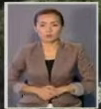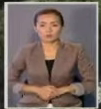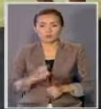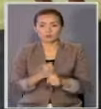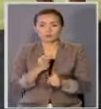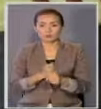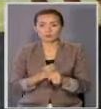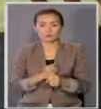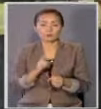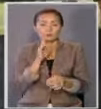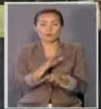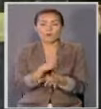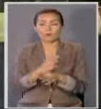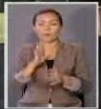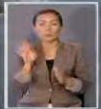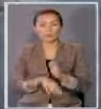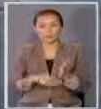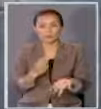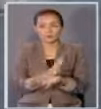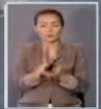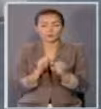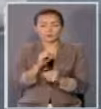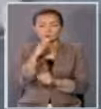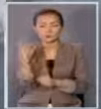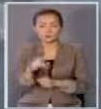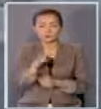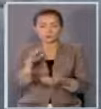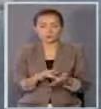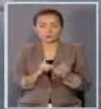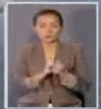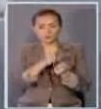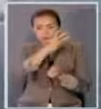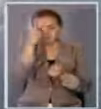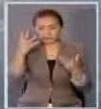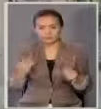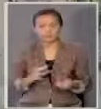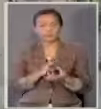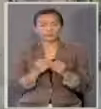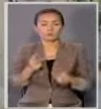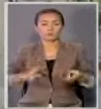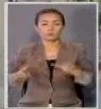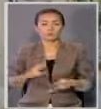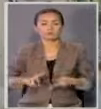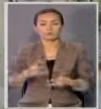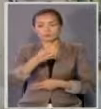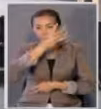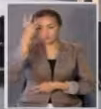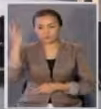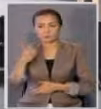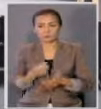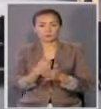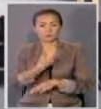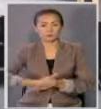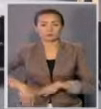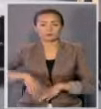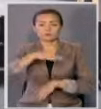45 регионах показатель, наоборот, уменьшился. По данным Российского центра по борьбе с коронавирусом, число умерших от COVID-19 на